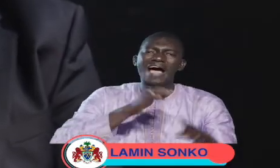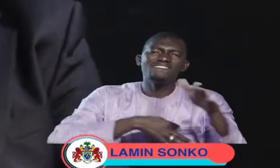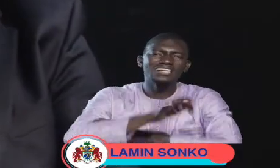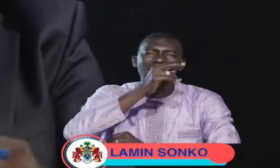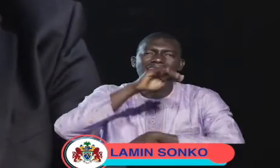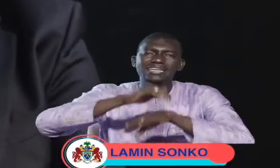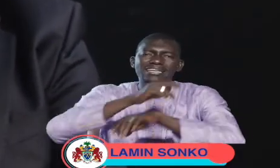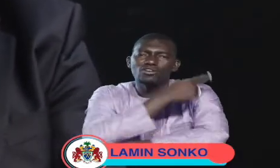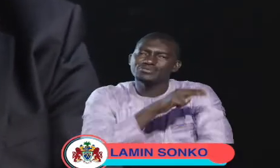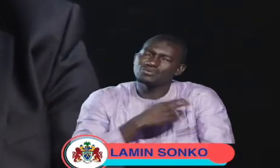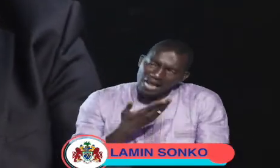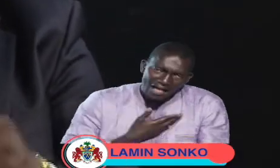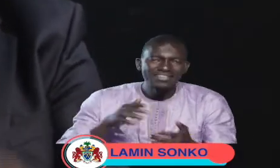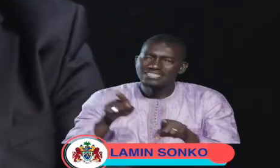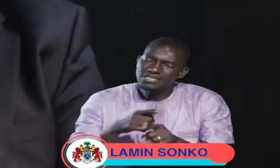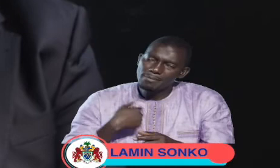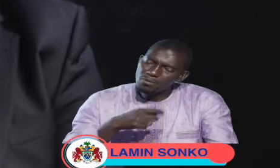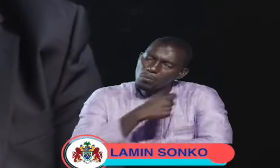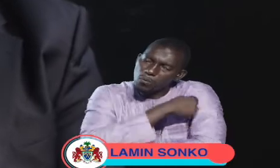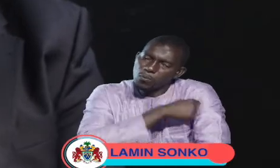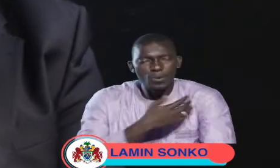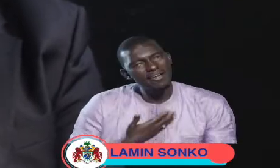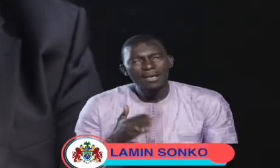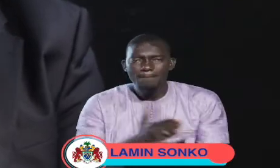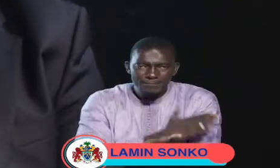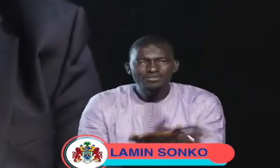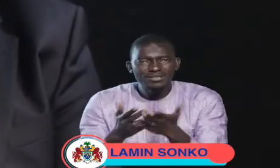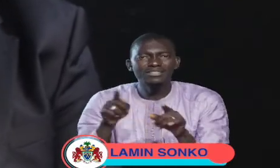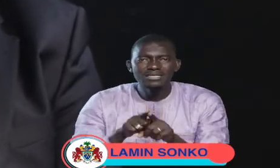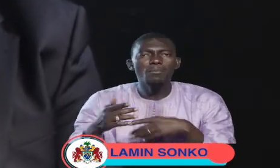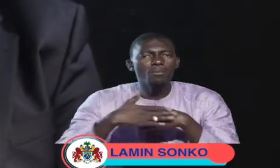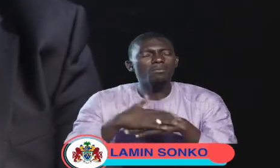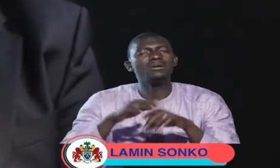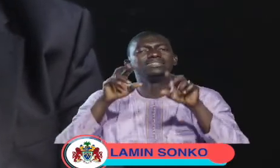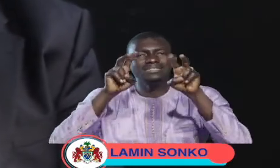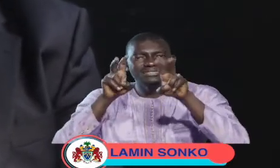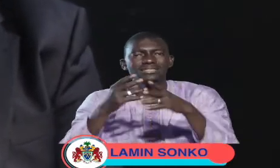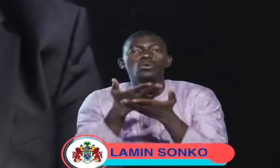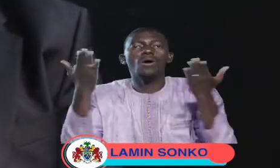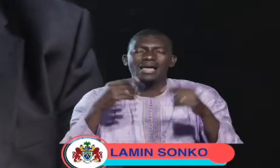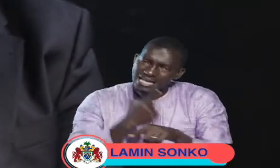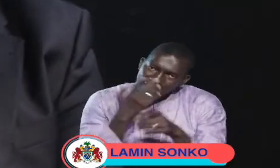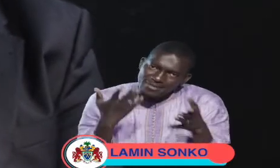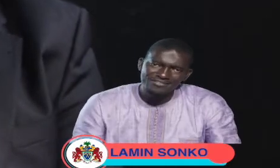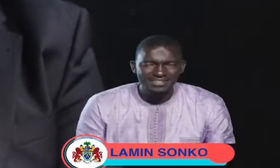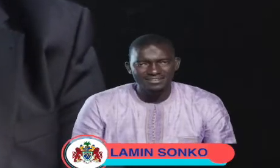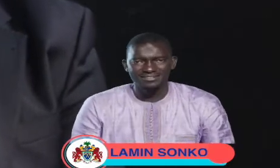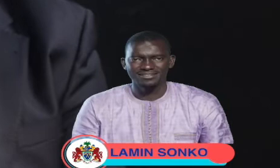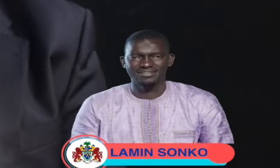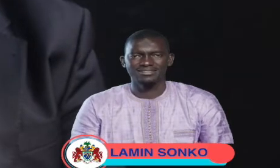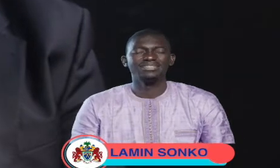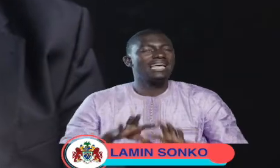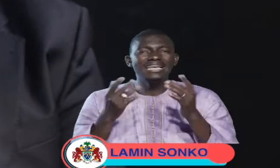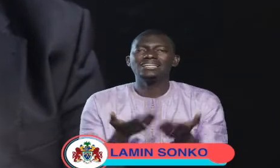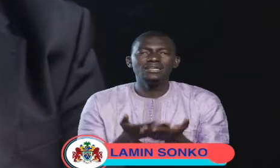solo té lo xamné ñu ko wara jox nit ñi bala fo ngi testa ngum ko té lu bari suñ ko test fi lañ ko test suñ gambé té fu nekk ñu ni dañ wara xamné luñ